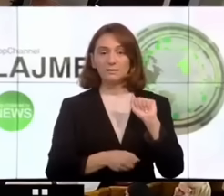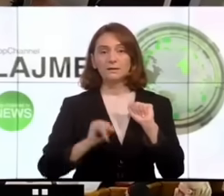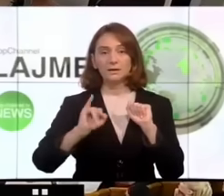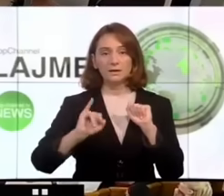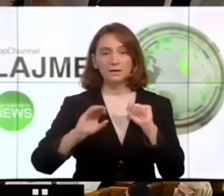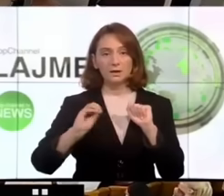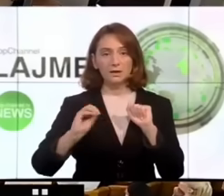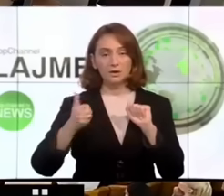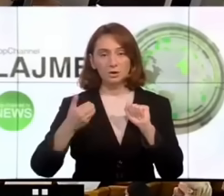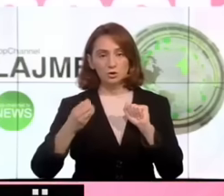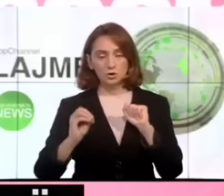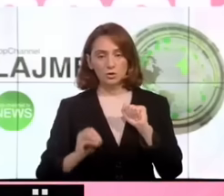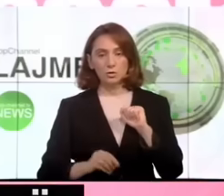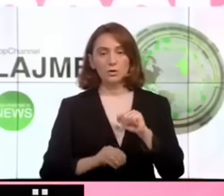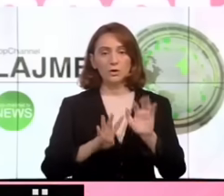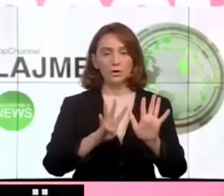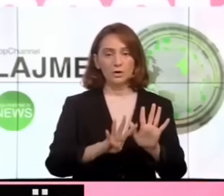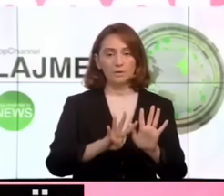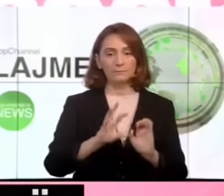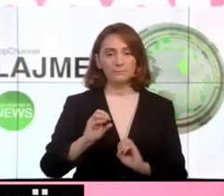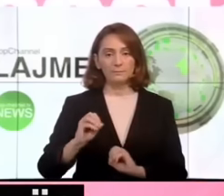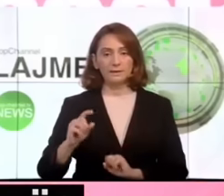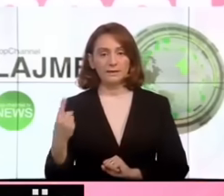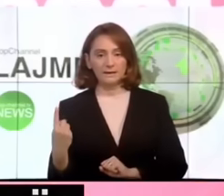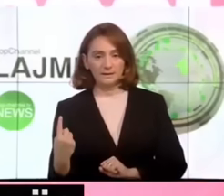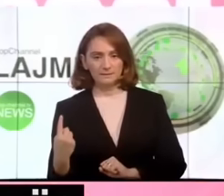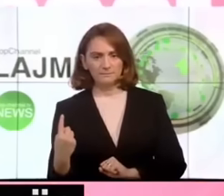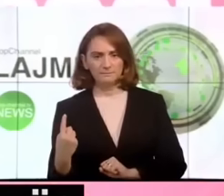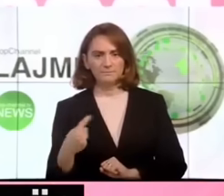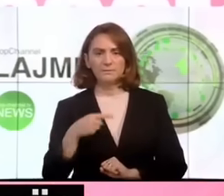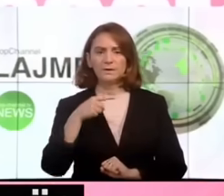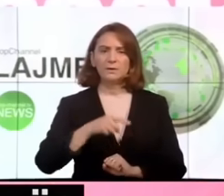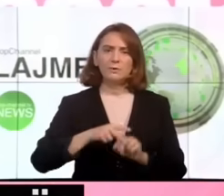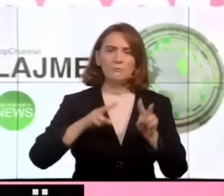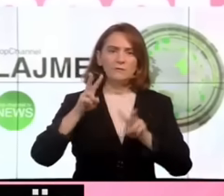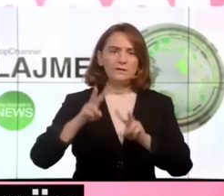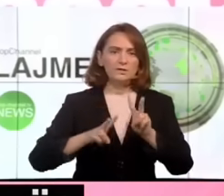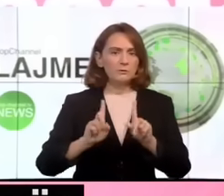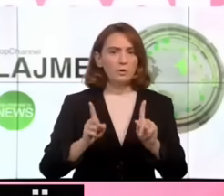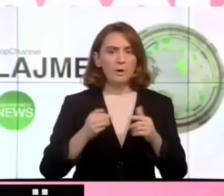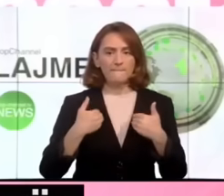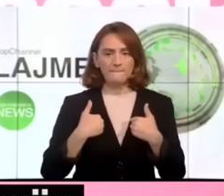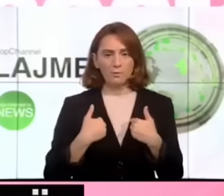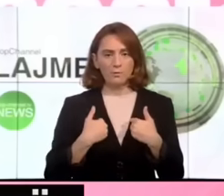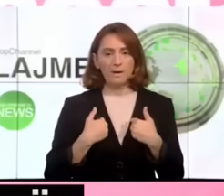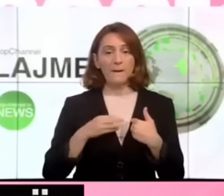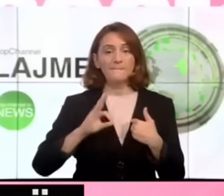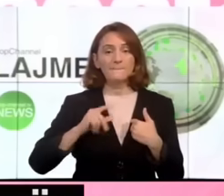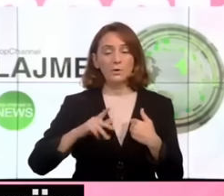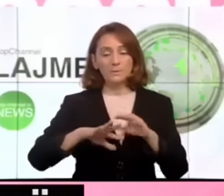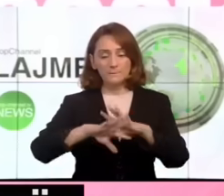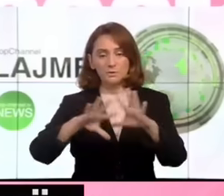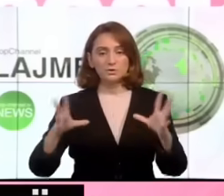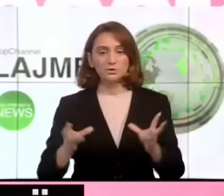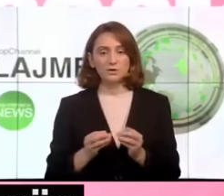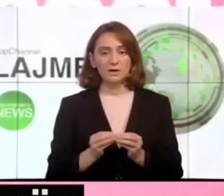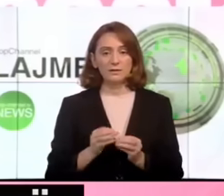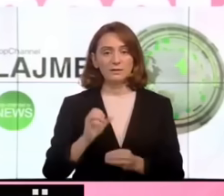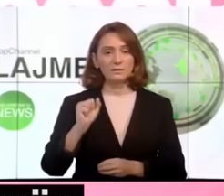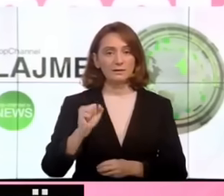certifikatën ISO 9001. Ky vlerësim është për administratën qendrore të Bashkisë së Njësive Administrative, një administratë e cila në